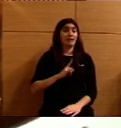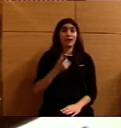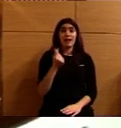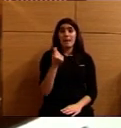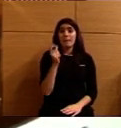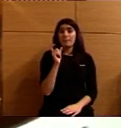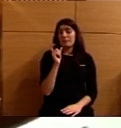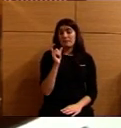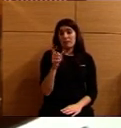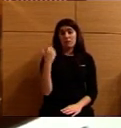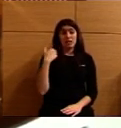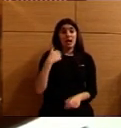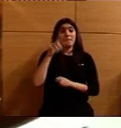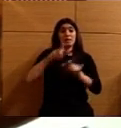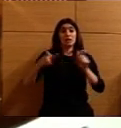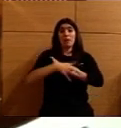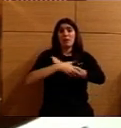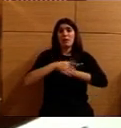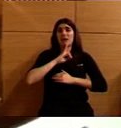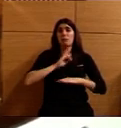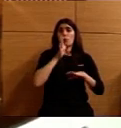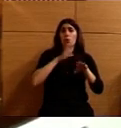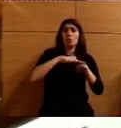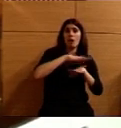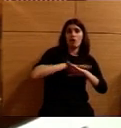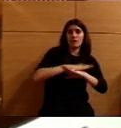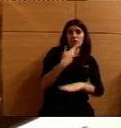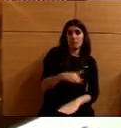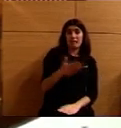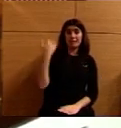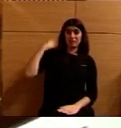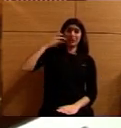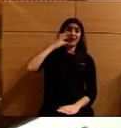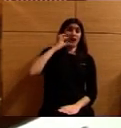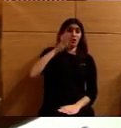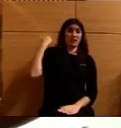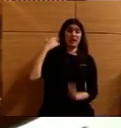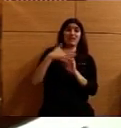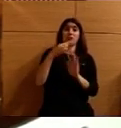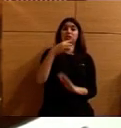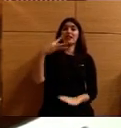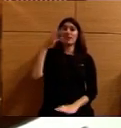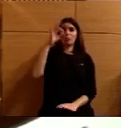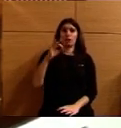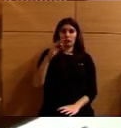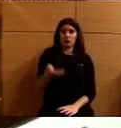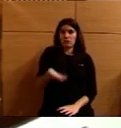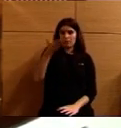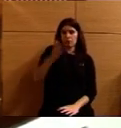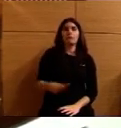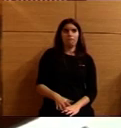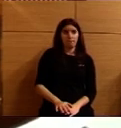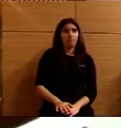el preu que tenia que pagar la població per l'actuació del govern. I estàvem parlant d'un 13% d'increment.